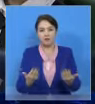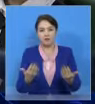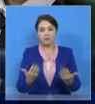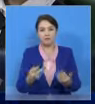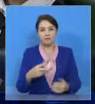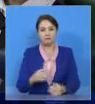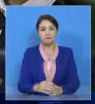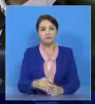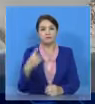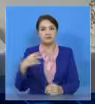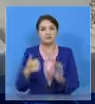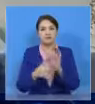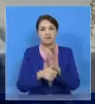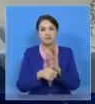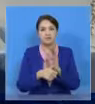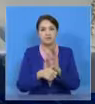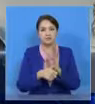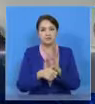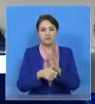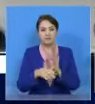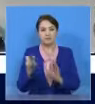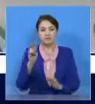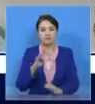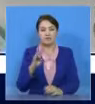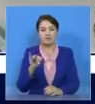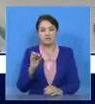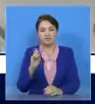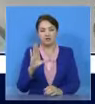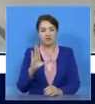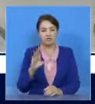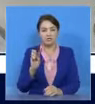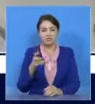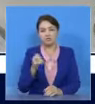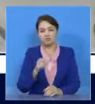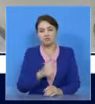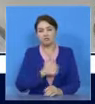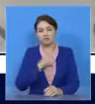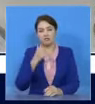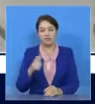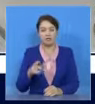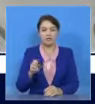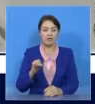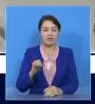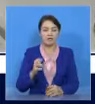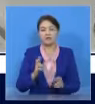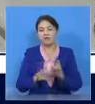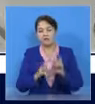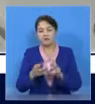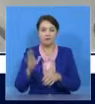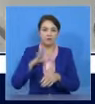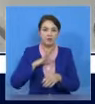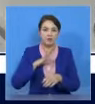Бүгін 26-сы жаңағы Ржев шайқасының Марс операциясына